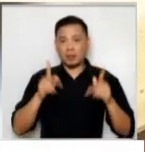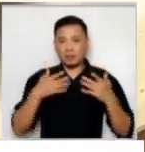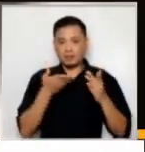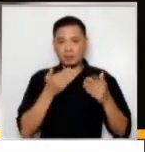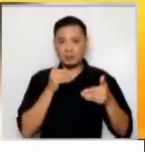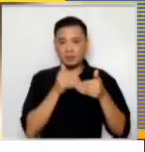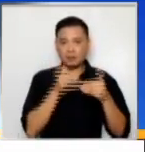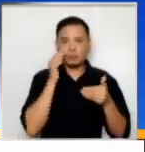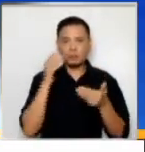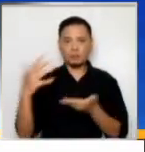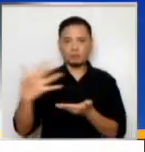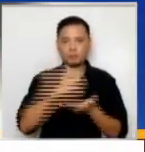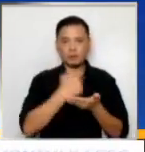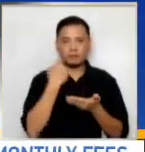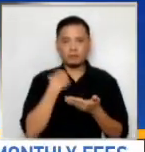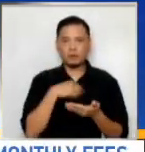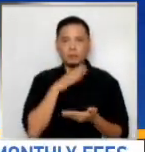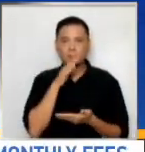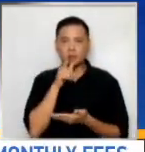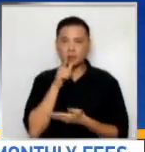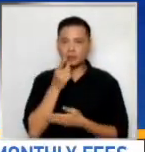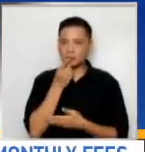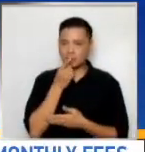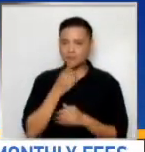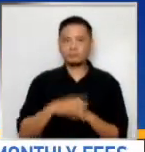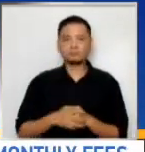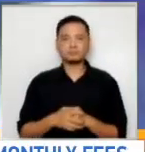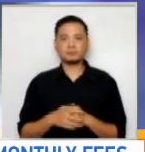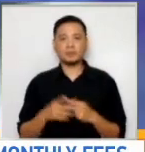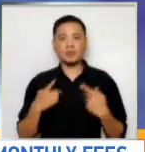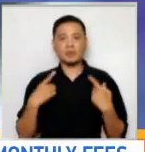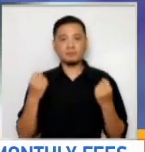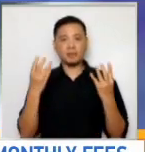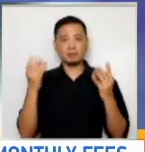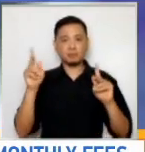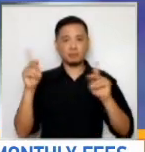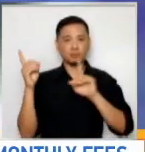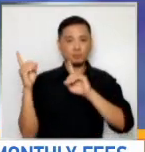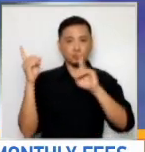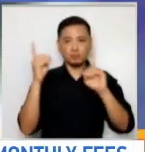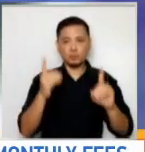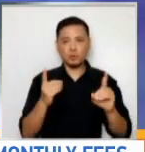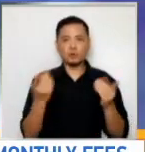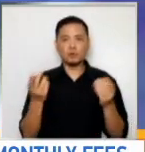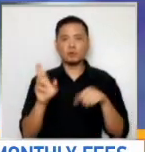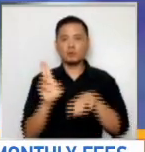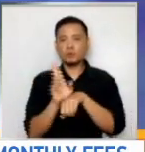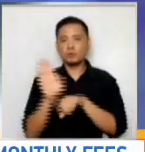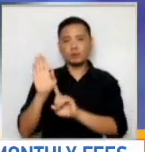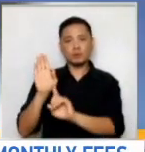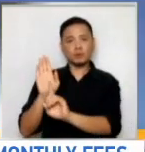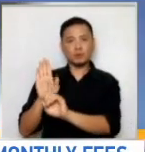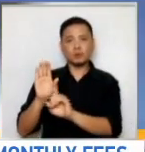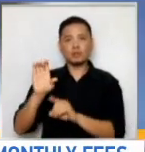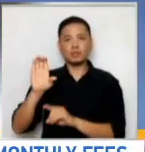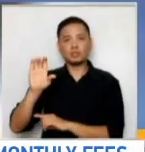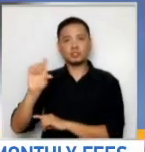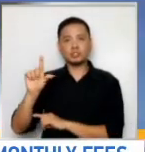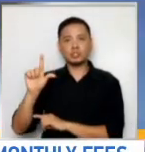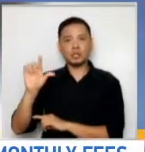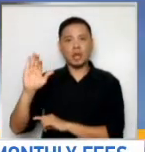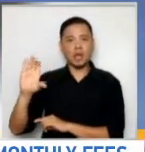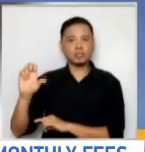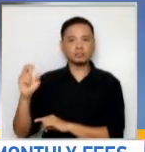hapunan. Kalaunan, marami na rin nagdo-donate in-kind man o sa pamamagitan ng kanilang GCash na siya rin nilang ipinagbibili ng